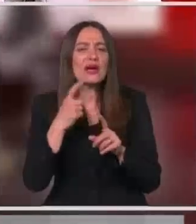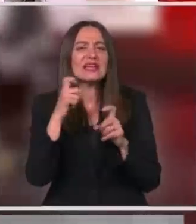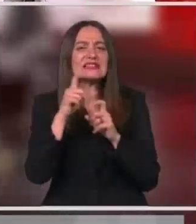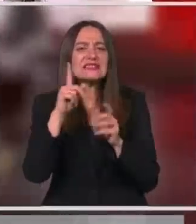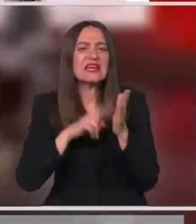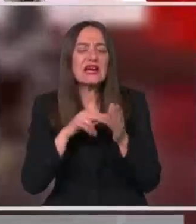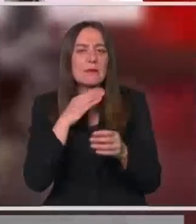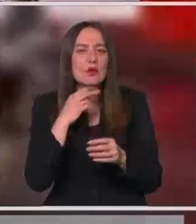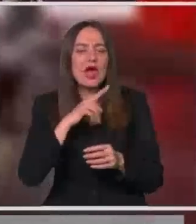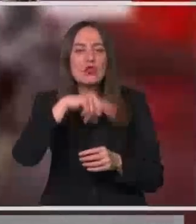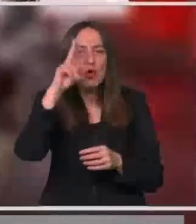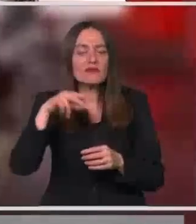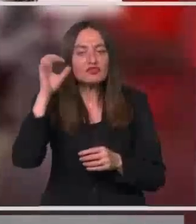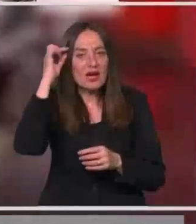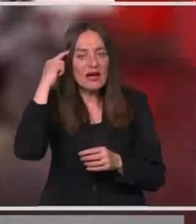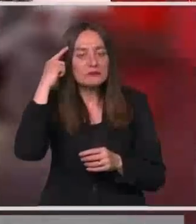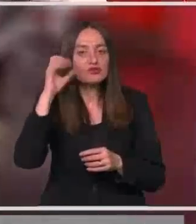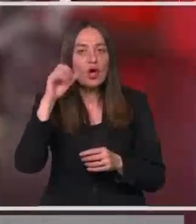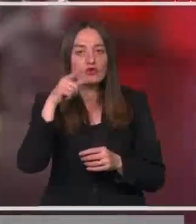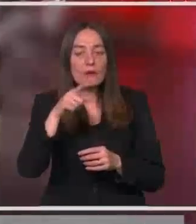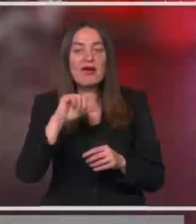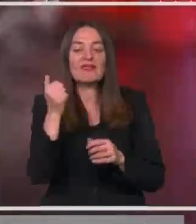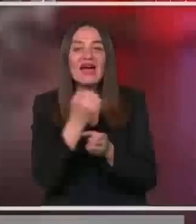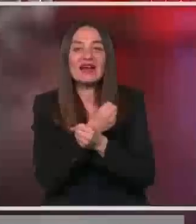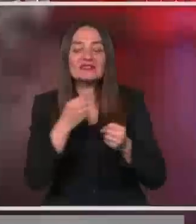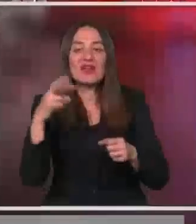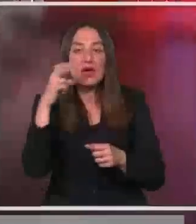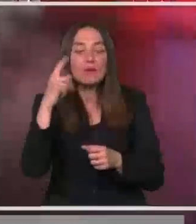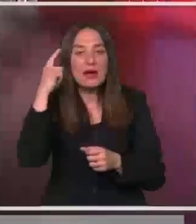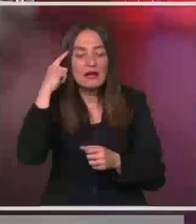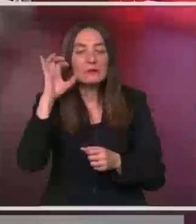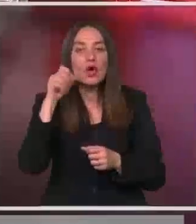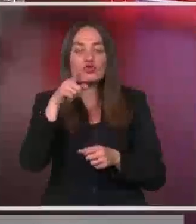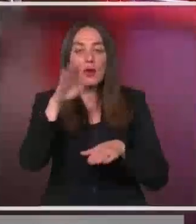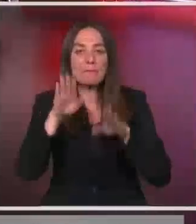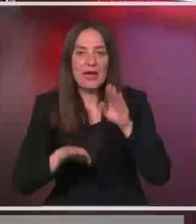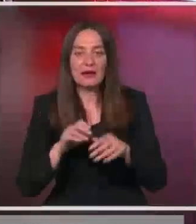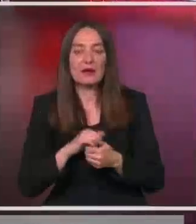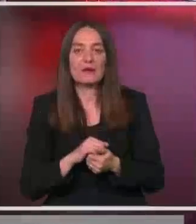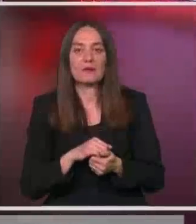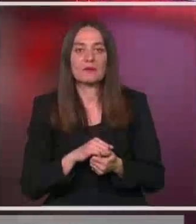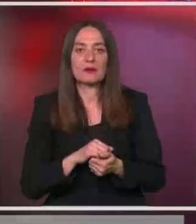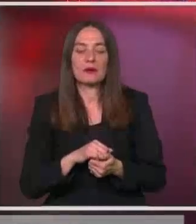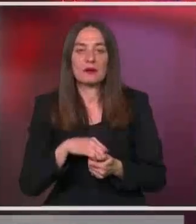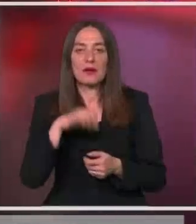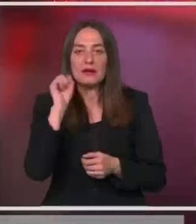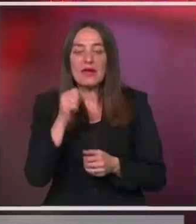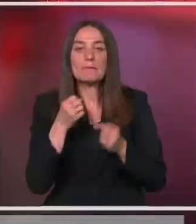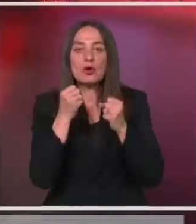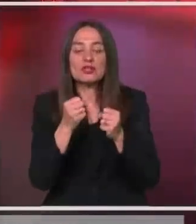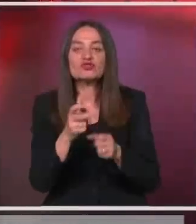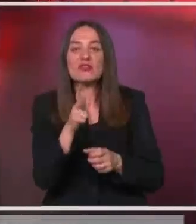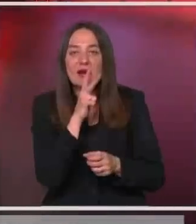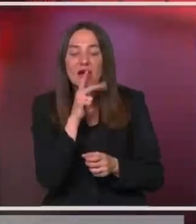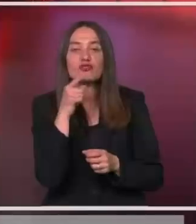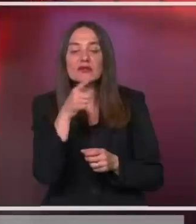uradio, Norveška čak razmišlja o tome. Dakle, najrazvijenije ekonomije razmišljaju o toj meri da podrže tražnju